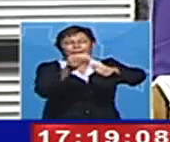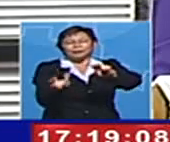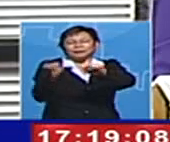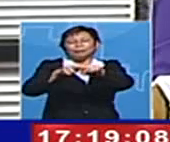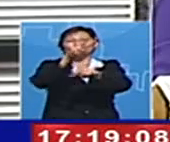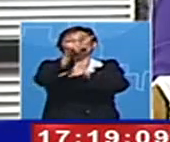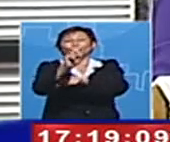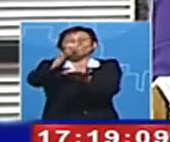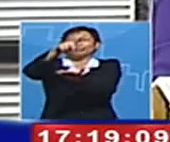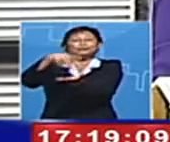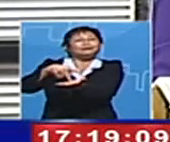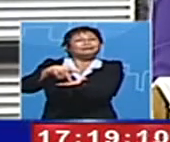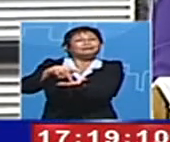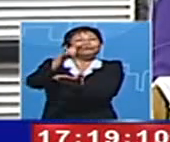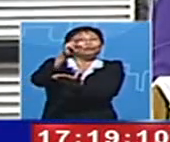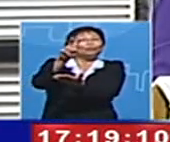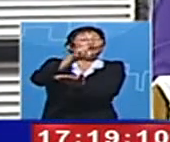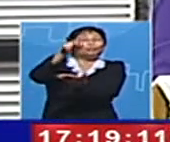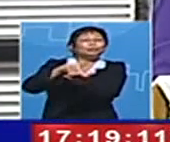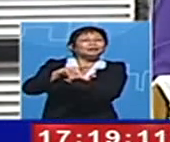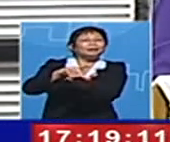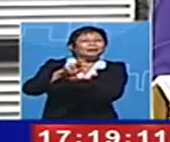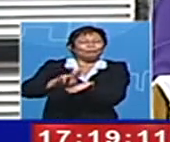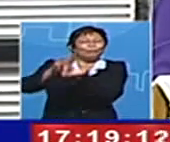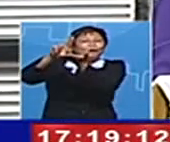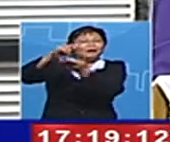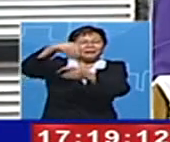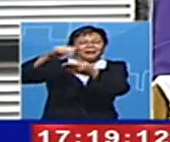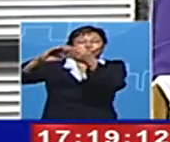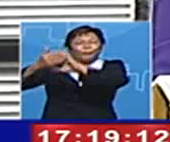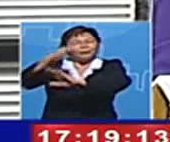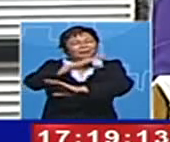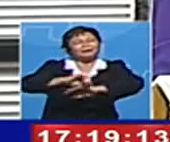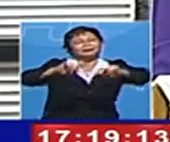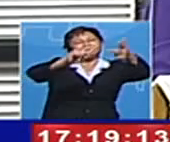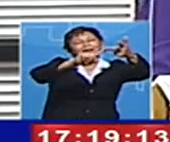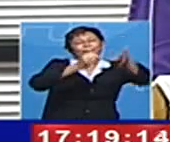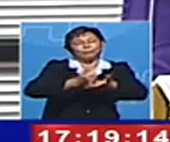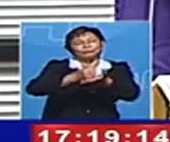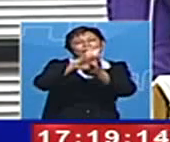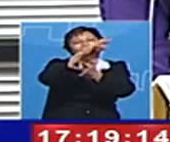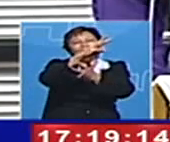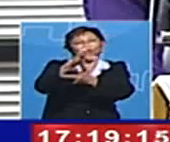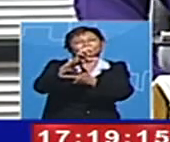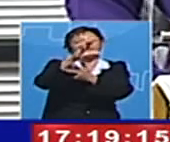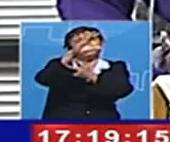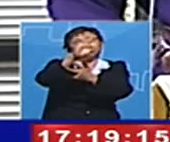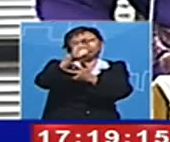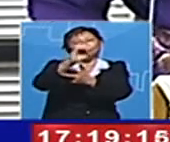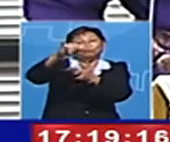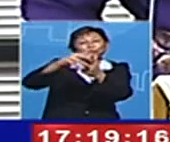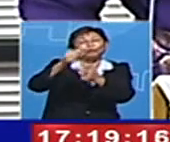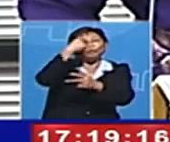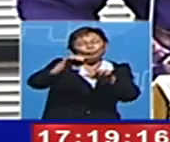R lagi pusat pemulihan dalam komuniti dan ketiga bantuan r62 juta